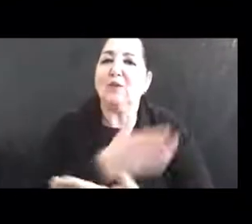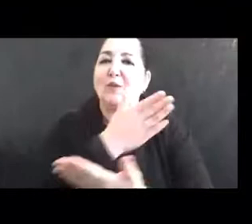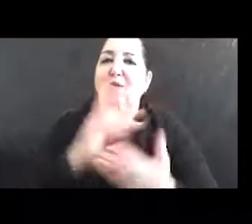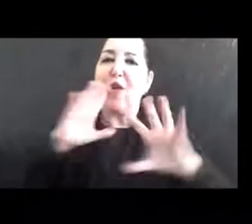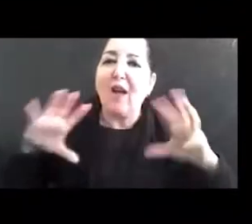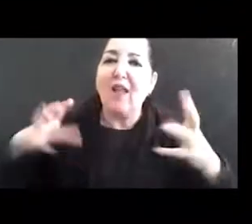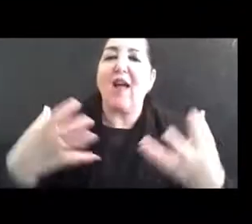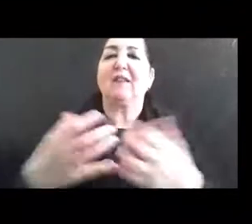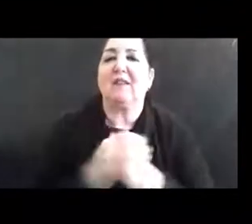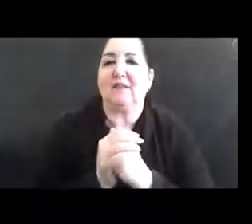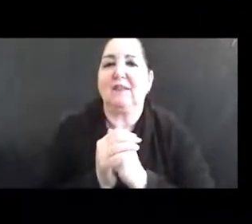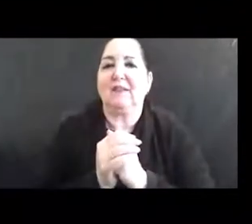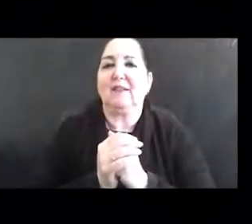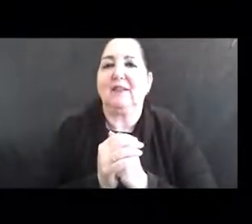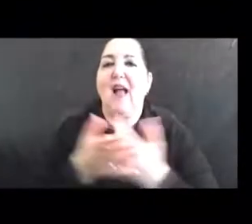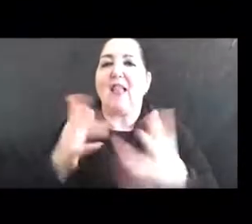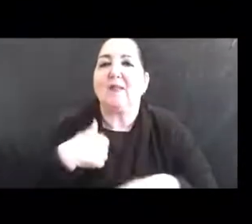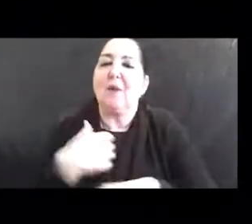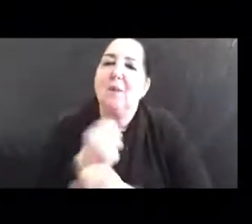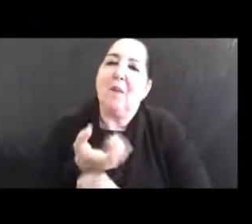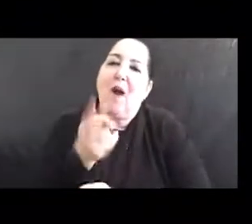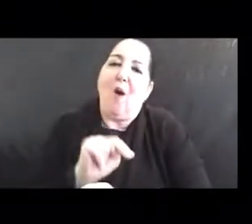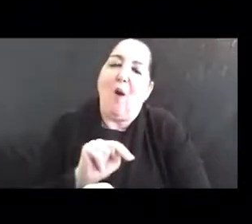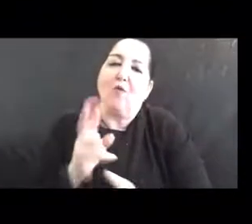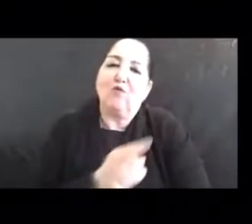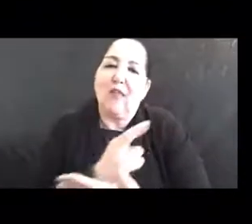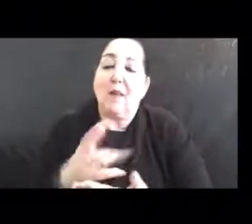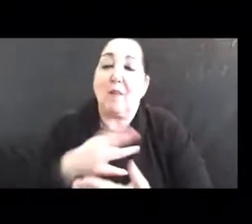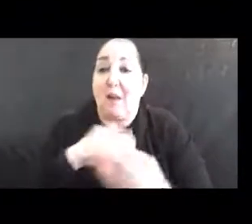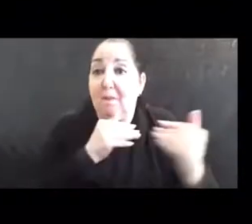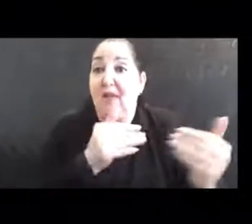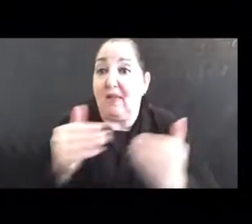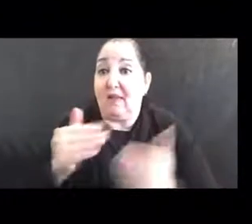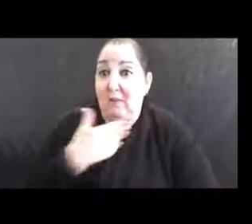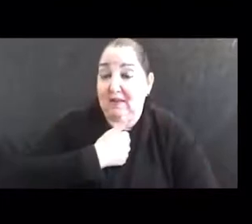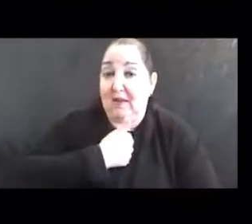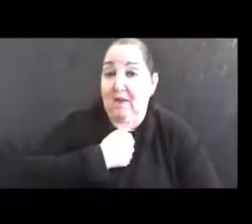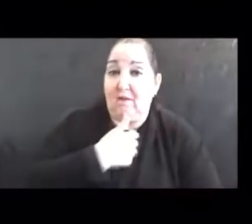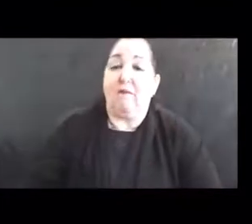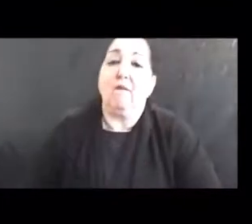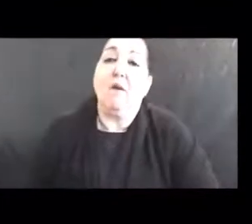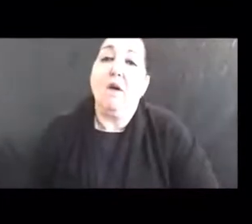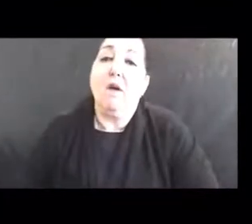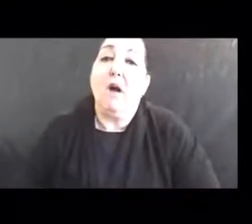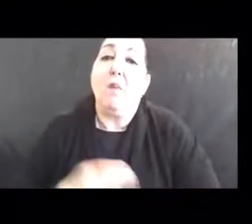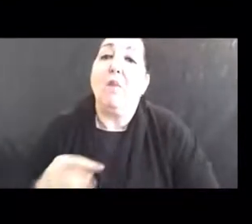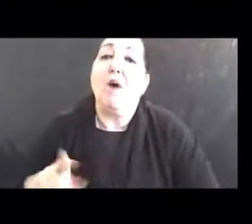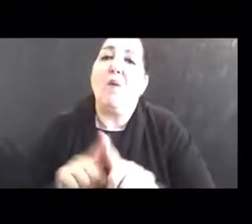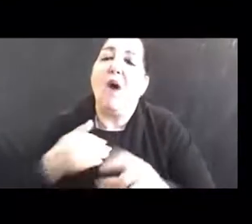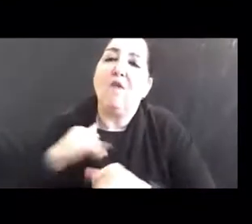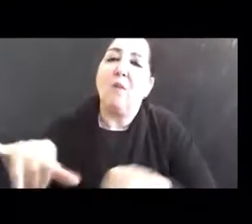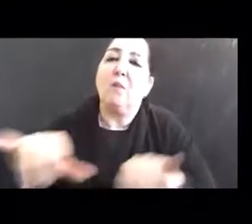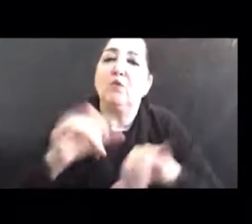ini gitu loh. Bekerja di kolektif itu memungkinkan gue untuk punya ritme kerja sendiri, untuk punya apa ya, mekanisme dan cara sendiri,